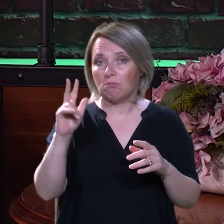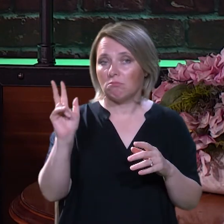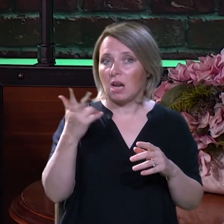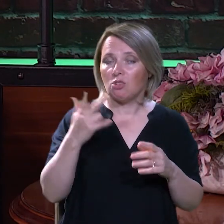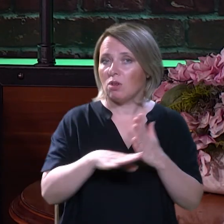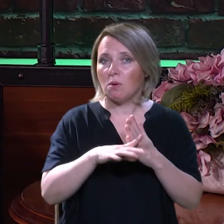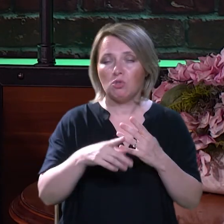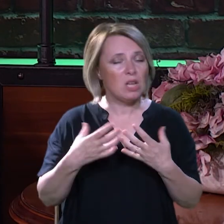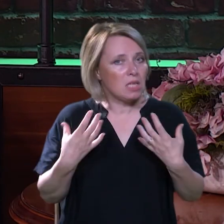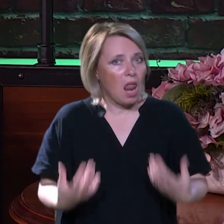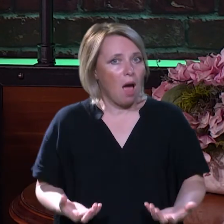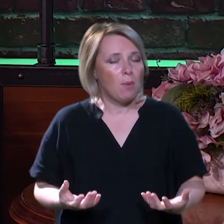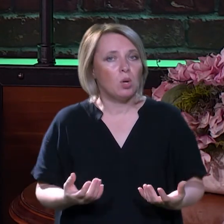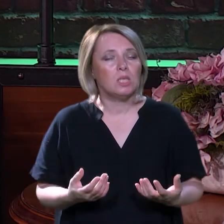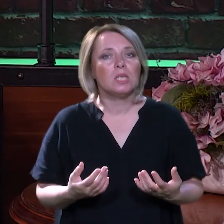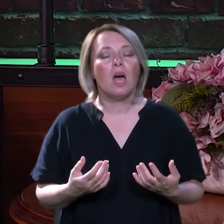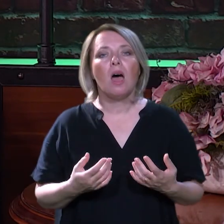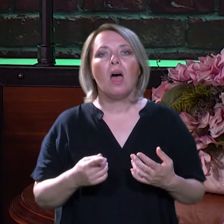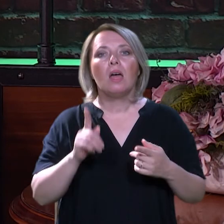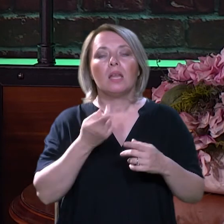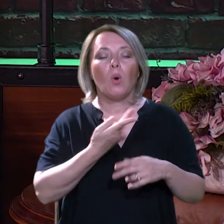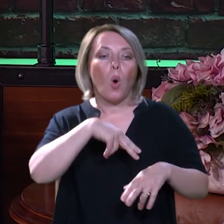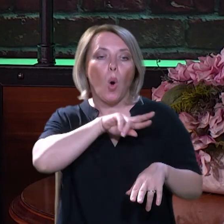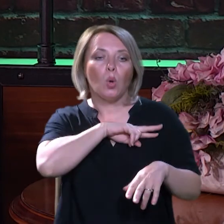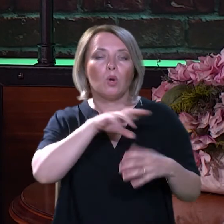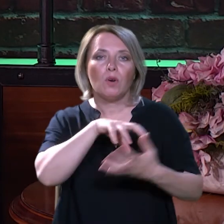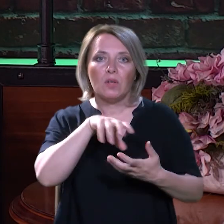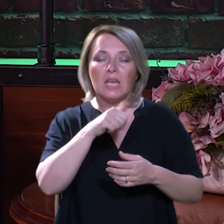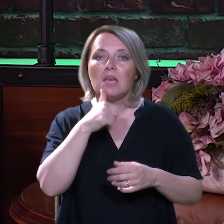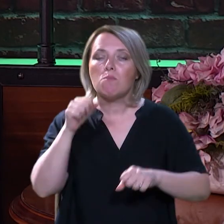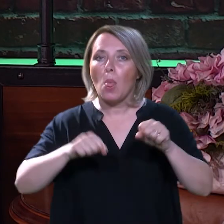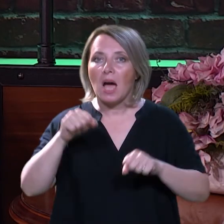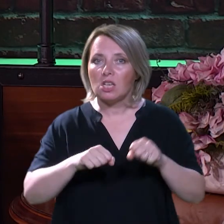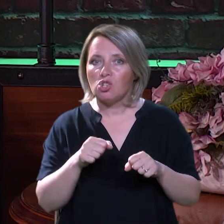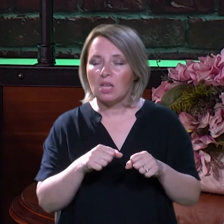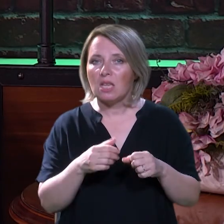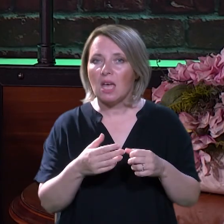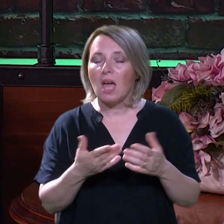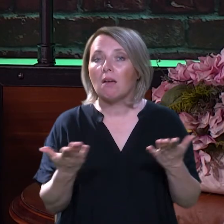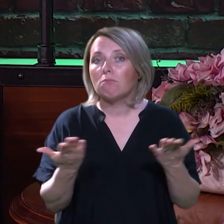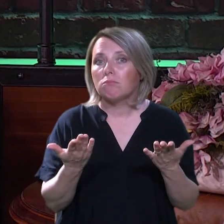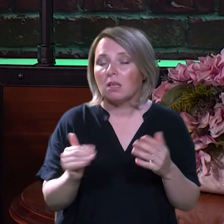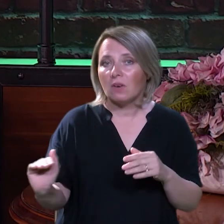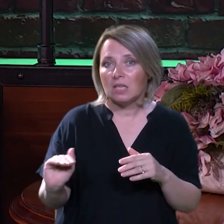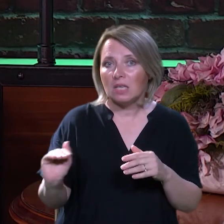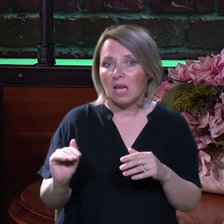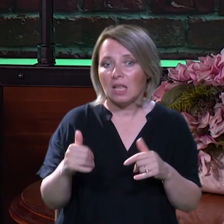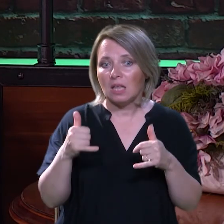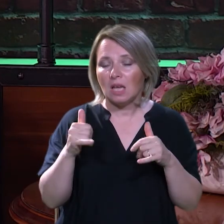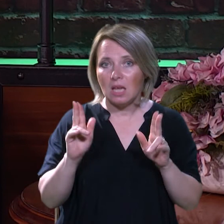traženje pomoći nije slabost, nego da je to odgovorno roditeljstvo i odgovorno ponašanje, gdje kada vas dijete